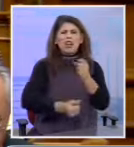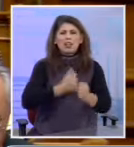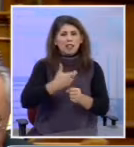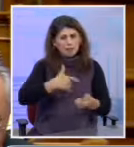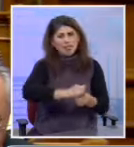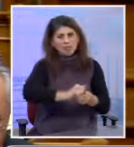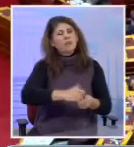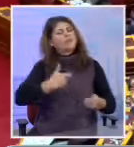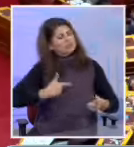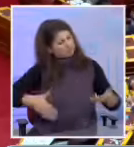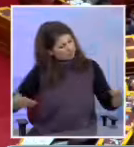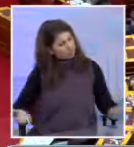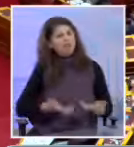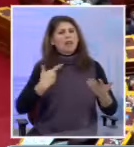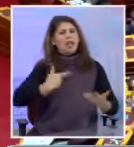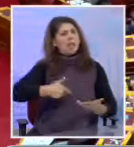όμως.